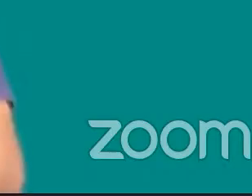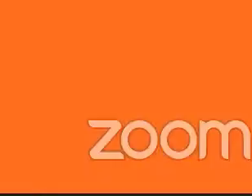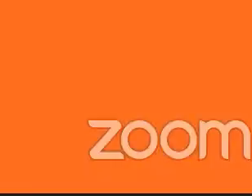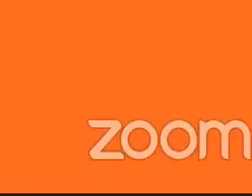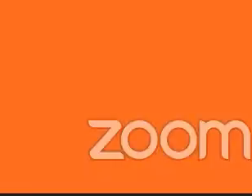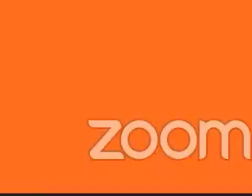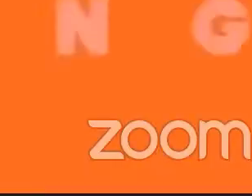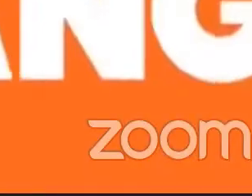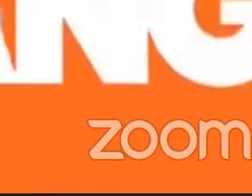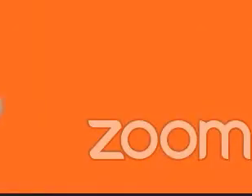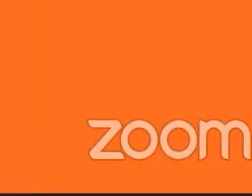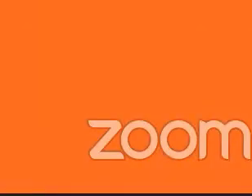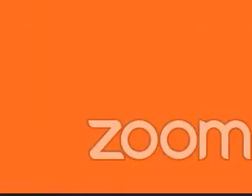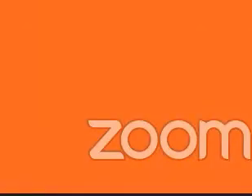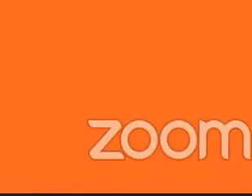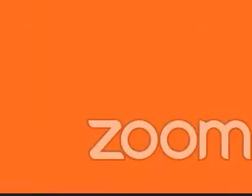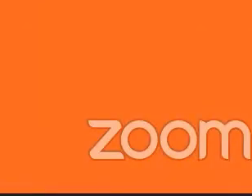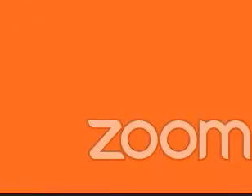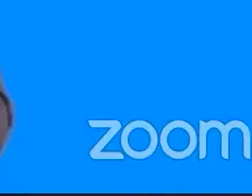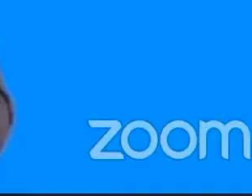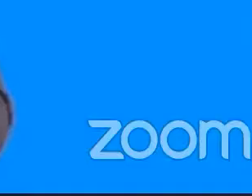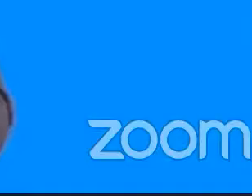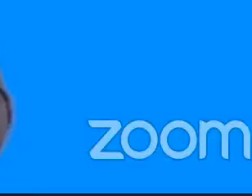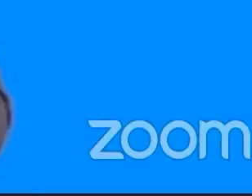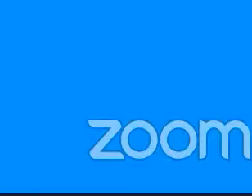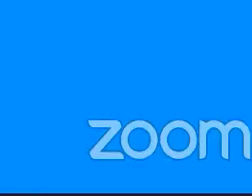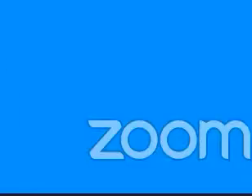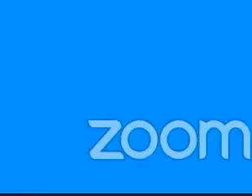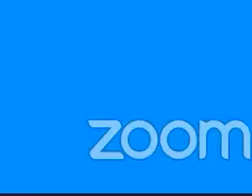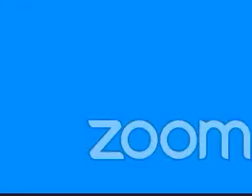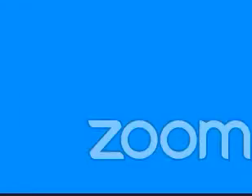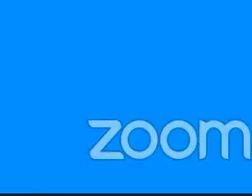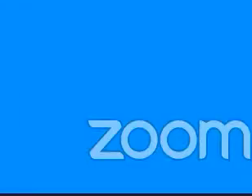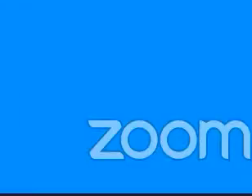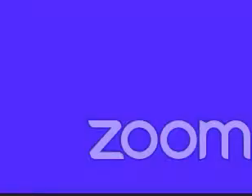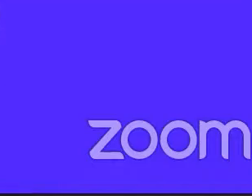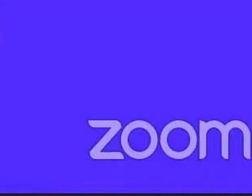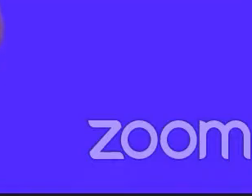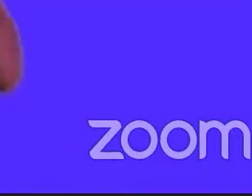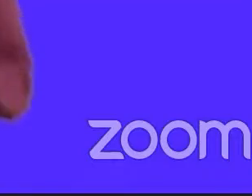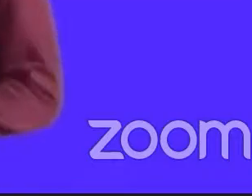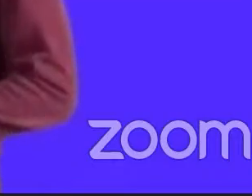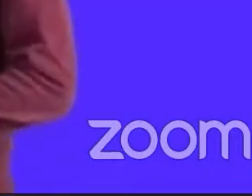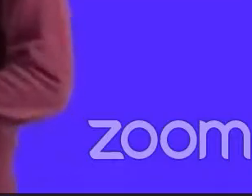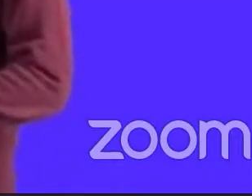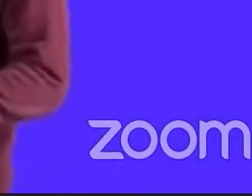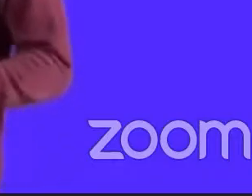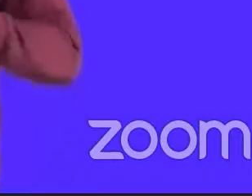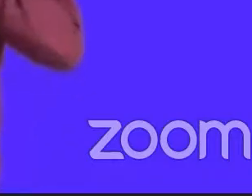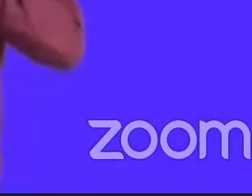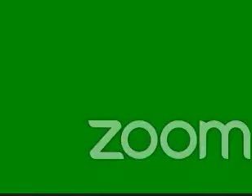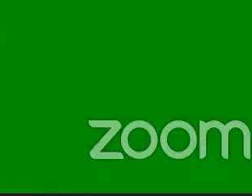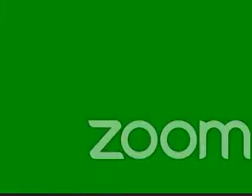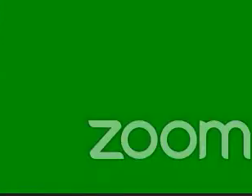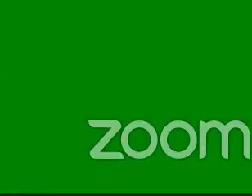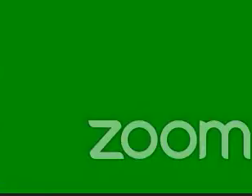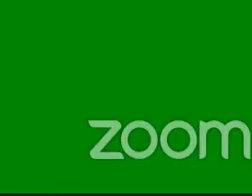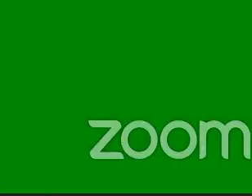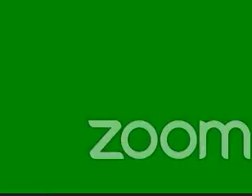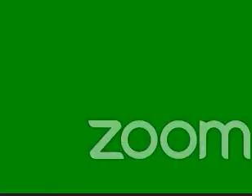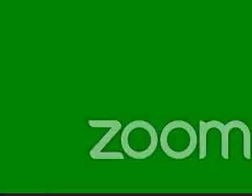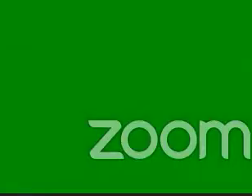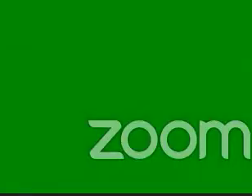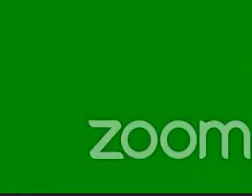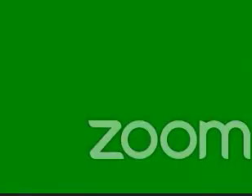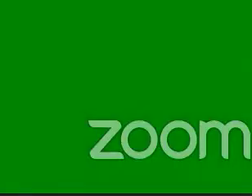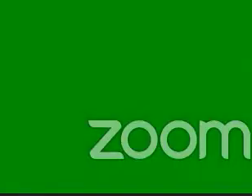suka yang positif. Misalnya video yang inspiratif, meme yang lucu, itu juga sih positif, kreatif, dan